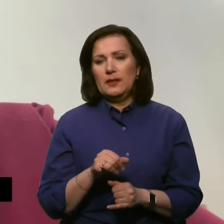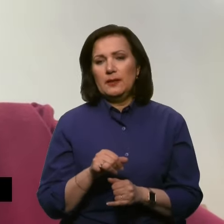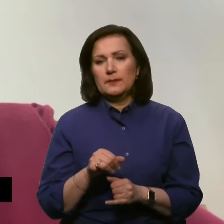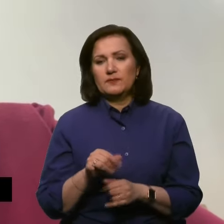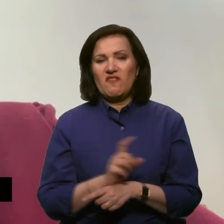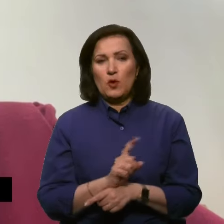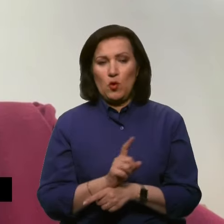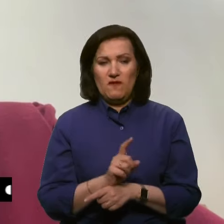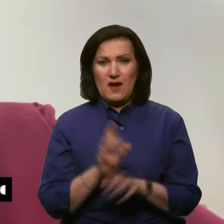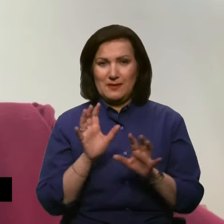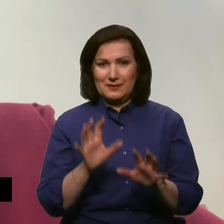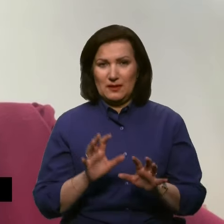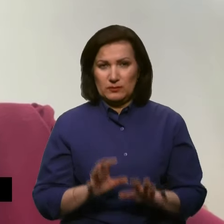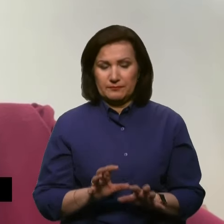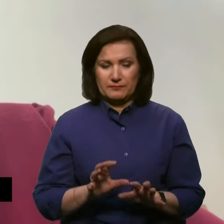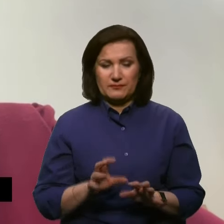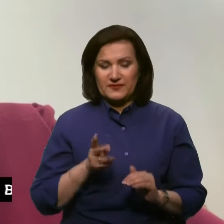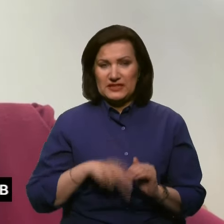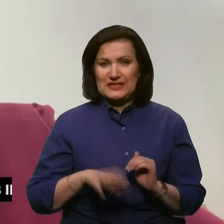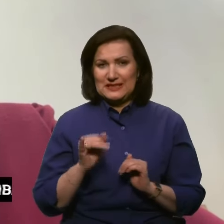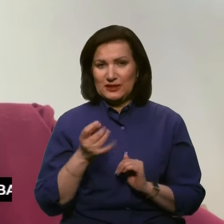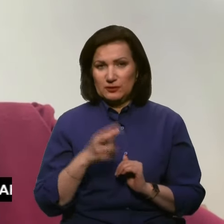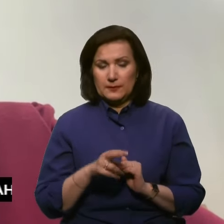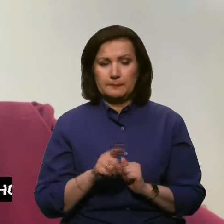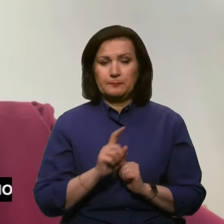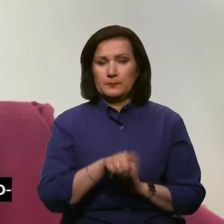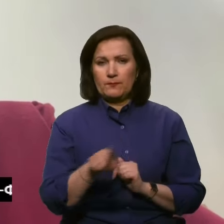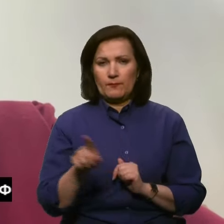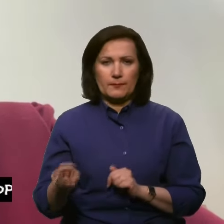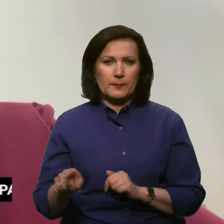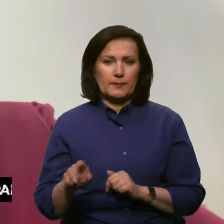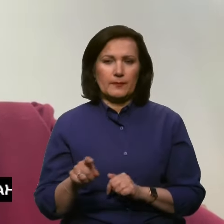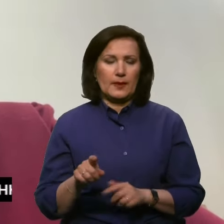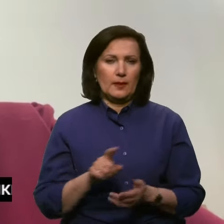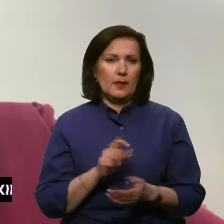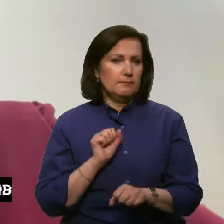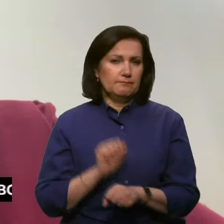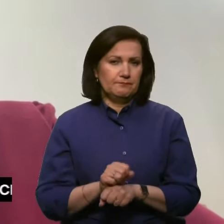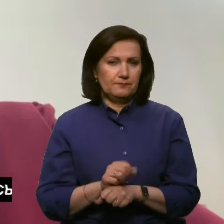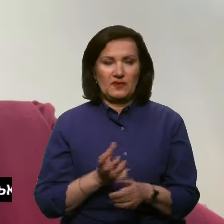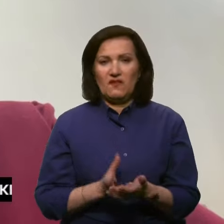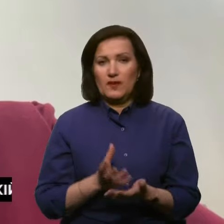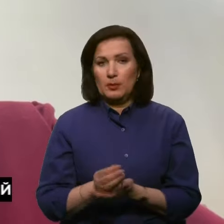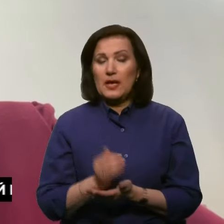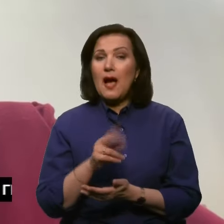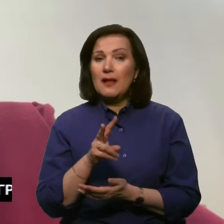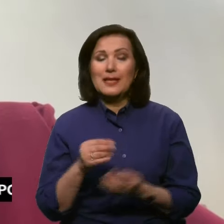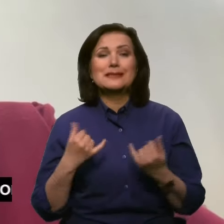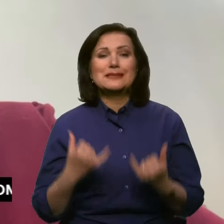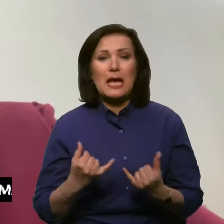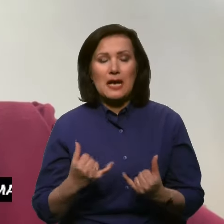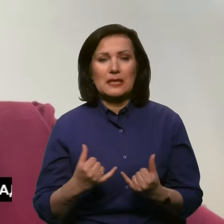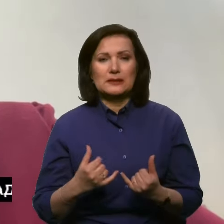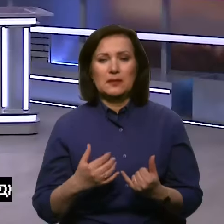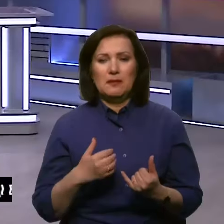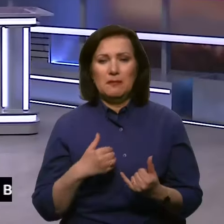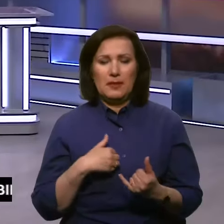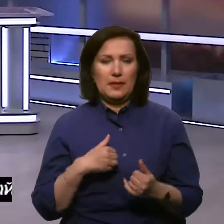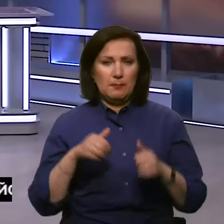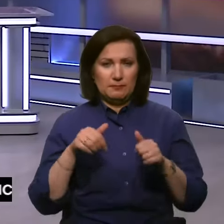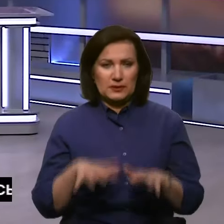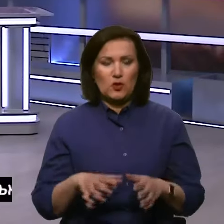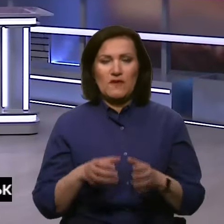регулюванням, законодавством наприкінці січня для них мають припинитися виплати. Але от прямо зараз ми фіналізуємо